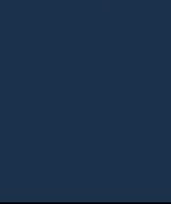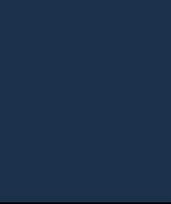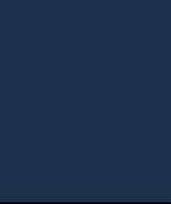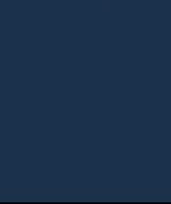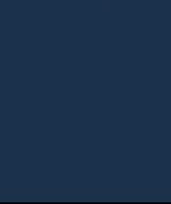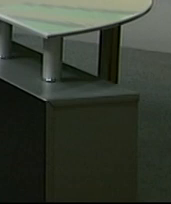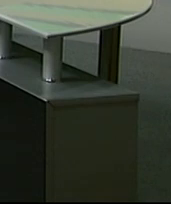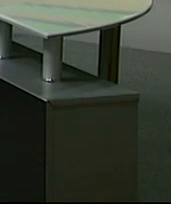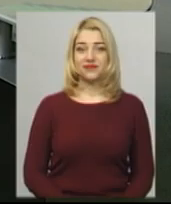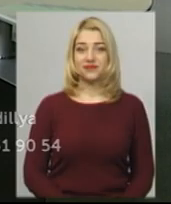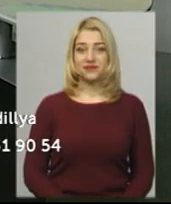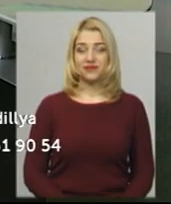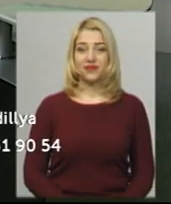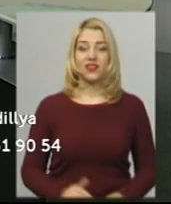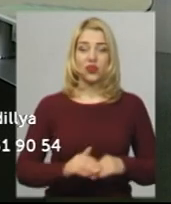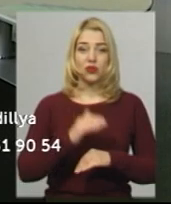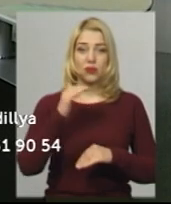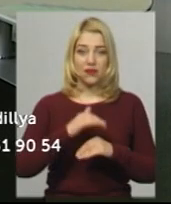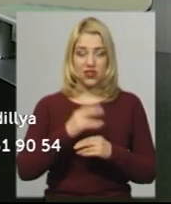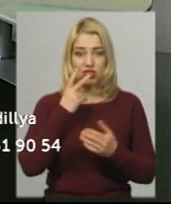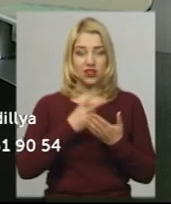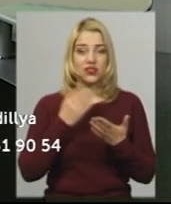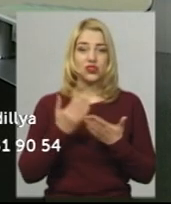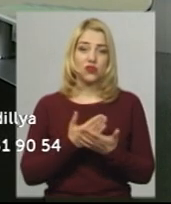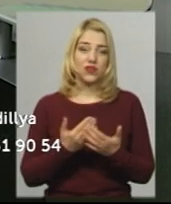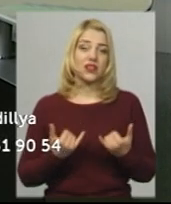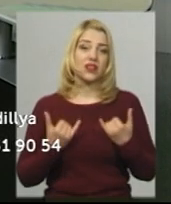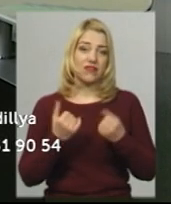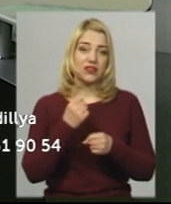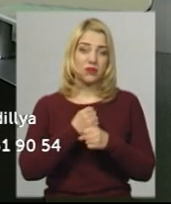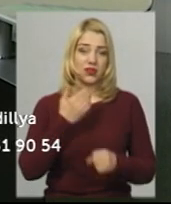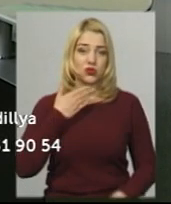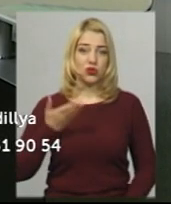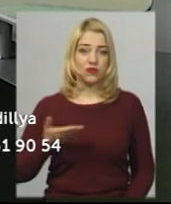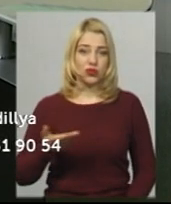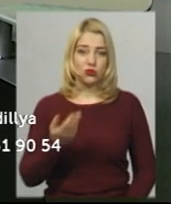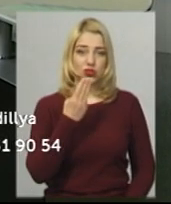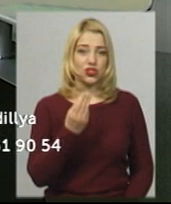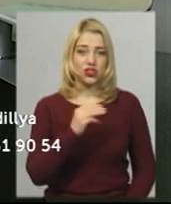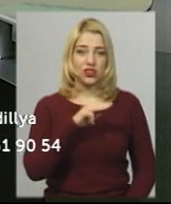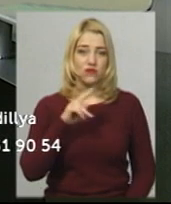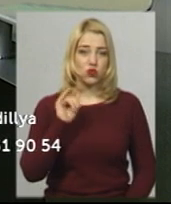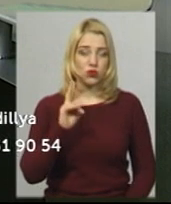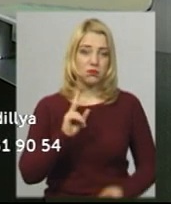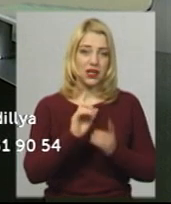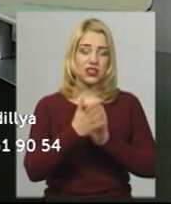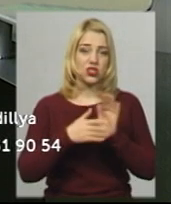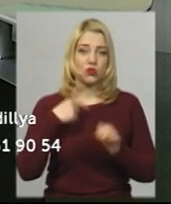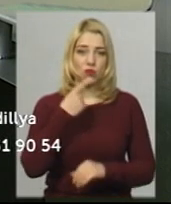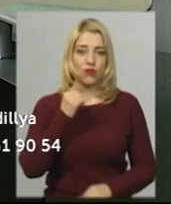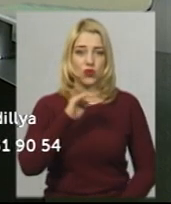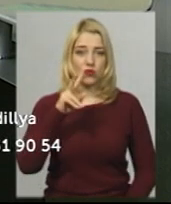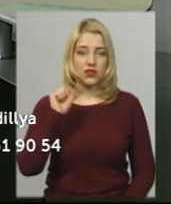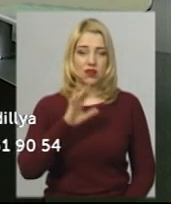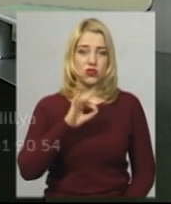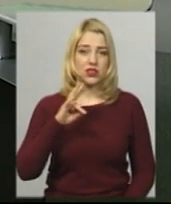Музика Доброго вечора, ви дивитесь новини. Для вас у студії працюють ведуча Катерина Шевчук, на жест умову перекладає Оксана